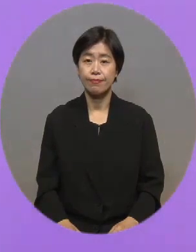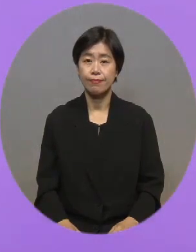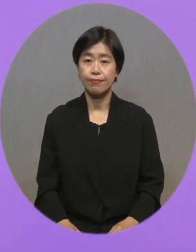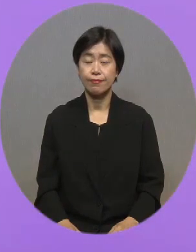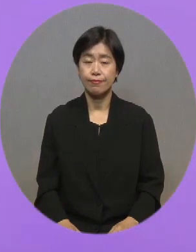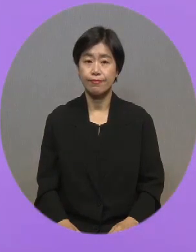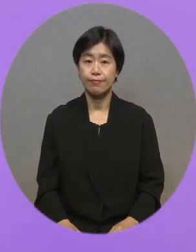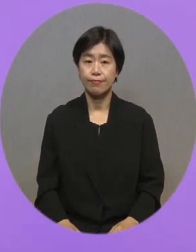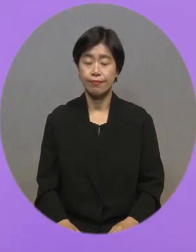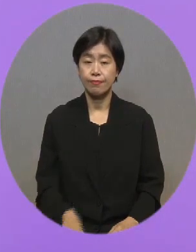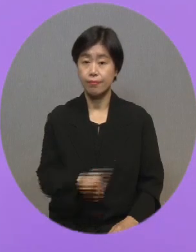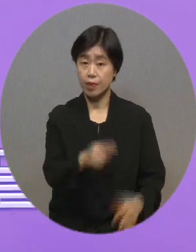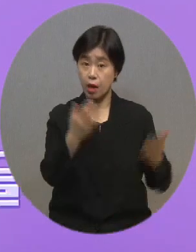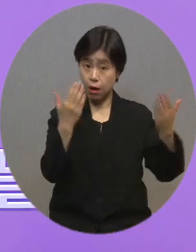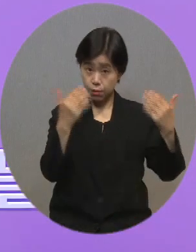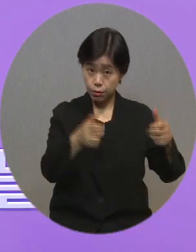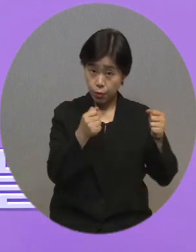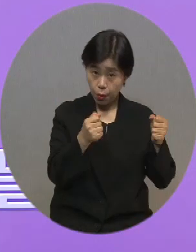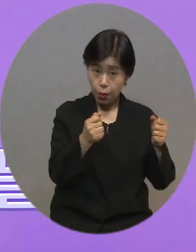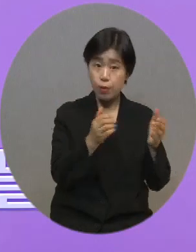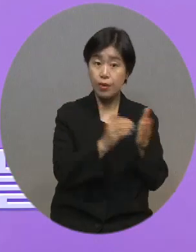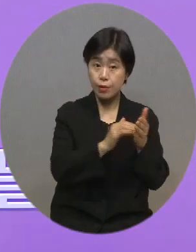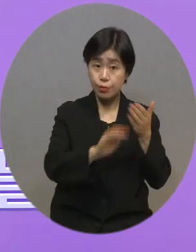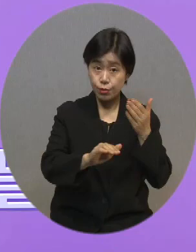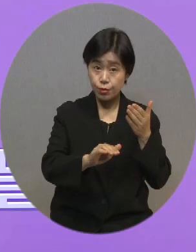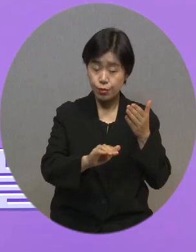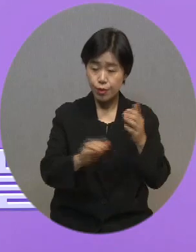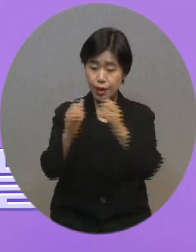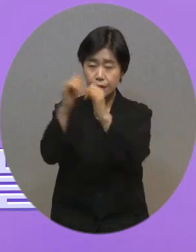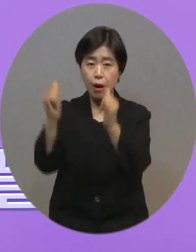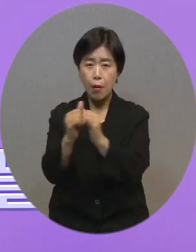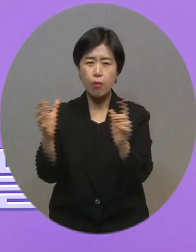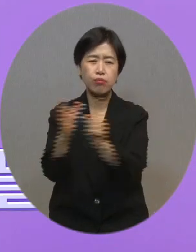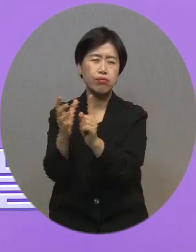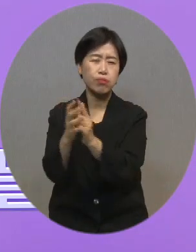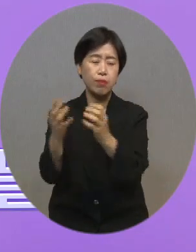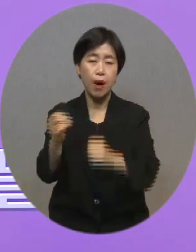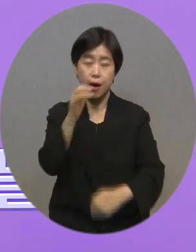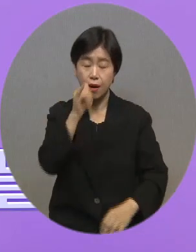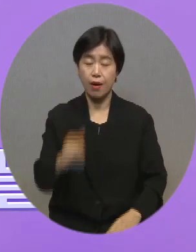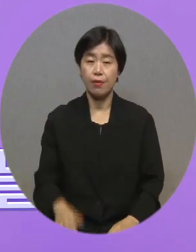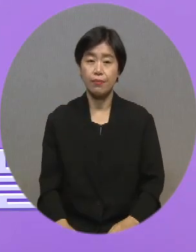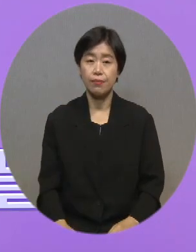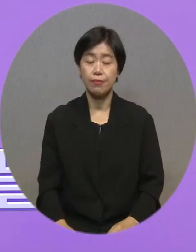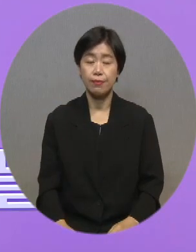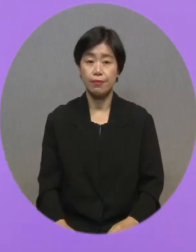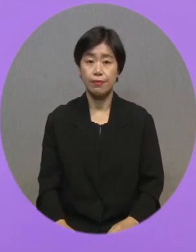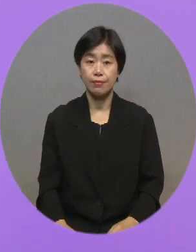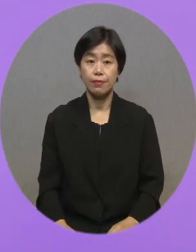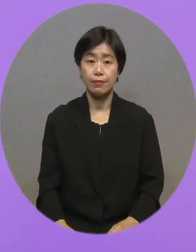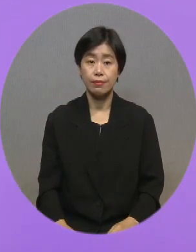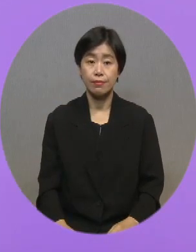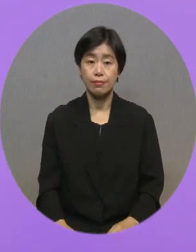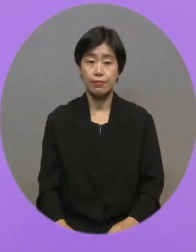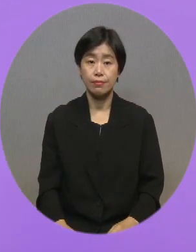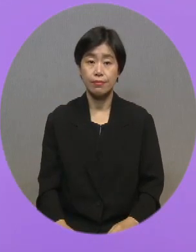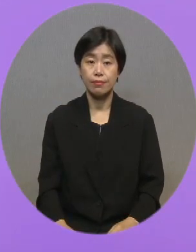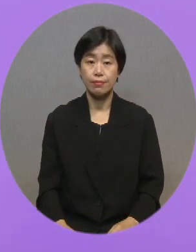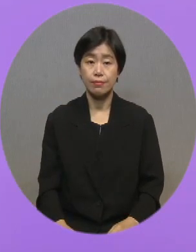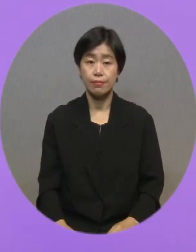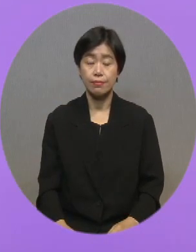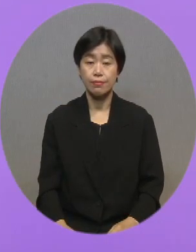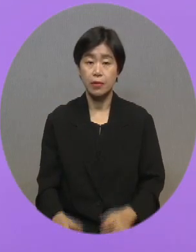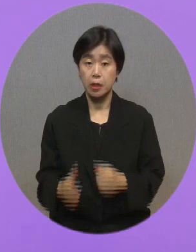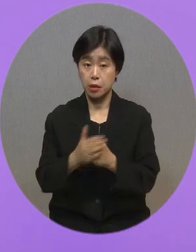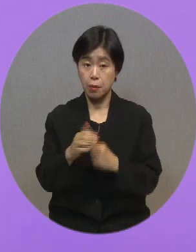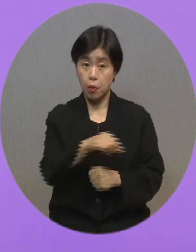그 하나둘학교를 졸업한 친구들도 사회에 많이 나와 있었거든요. 일반 학교에도 있고 대안학교도 있고. 그러다 보니까